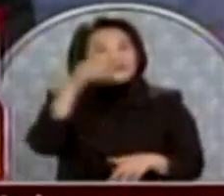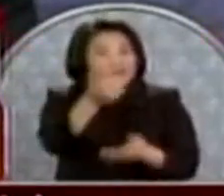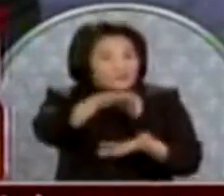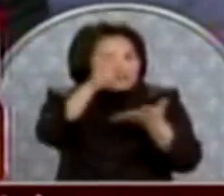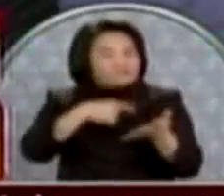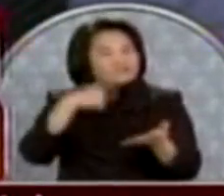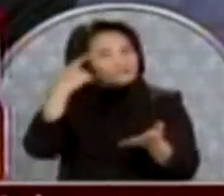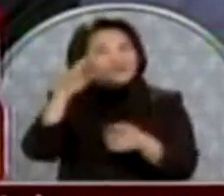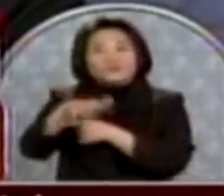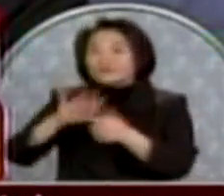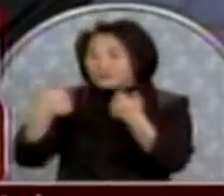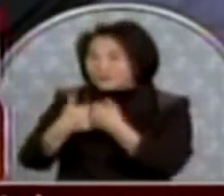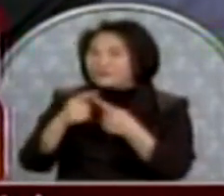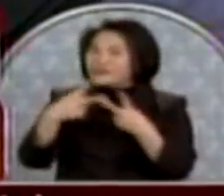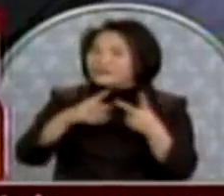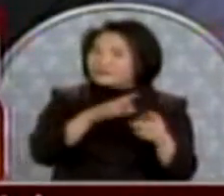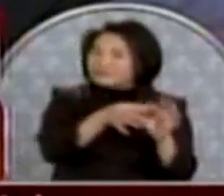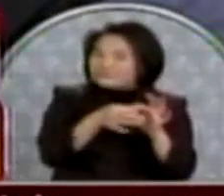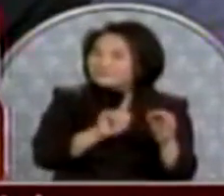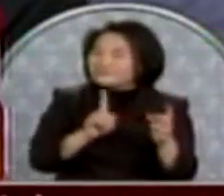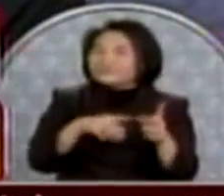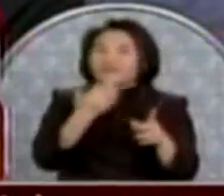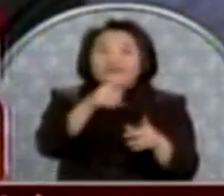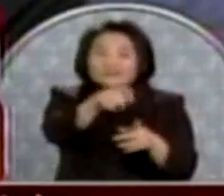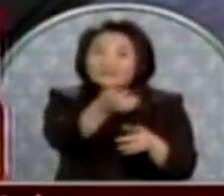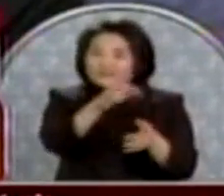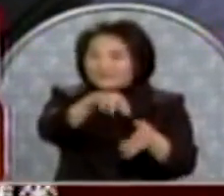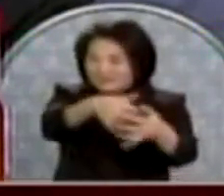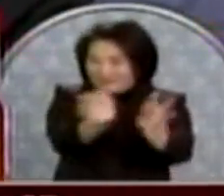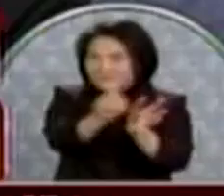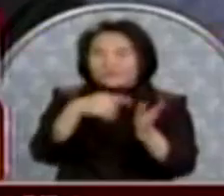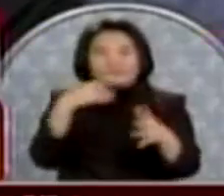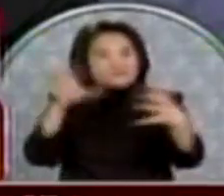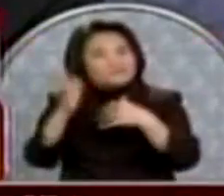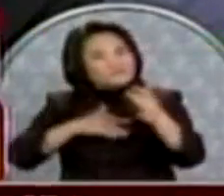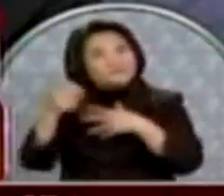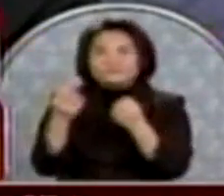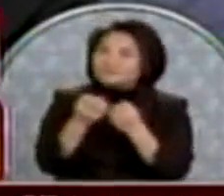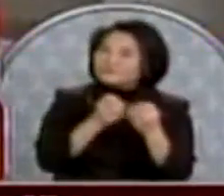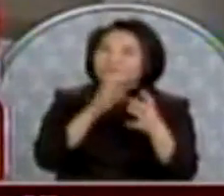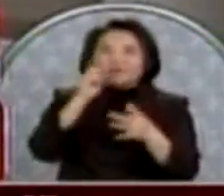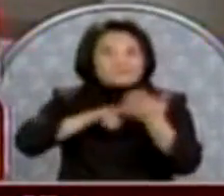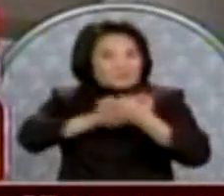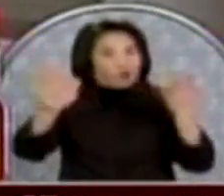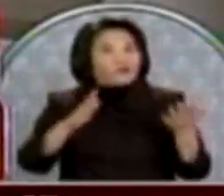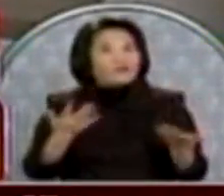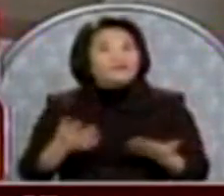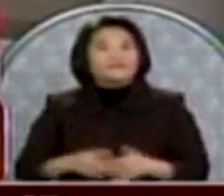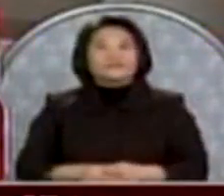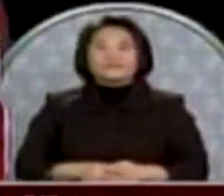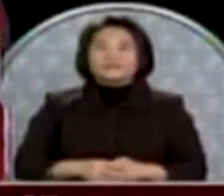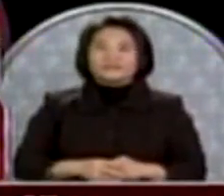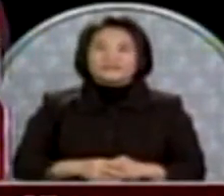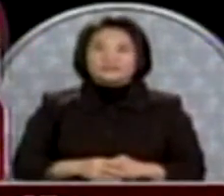我很愿意找农委会跟相关的团体，包括您所主持的团体，一起来思考，一起来讲，找到解决之道。谢